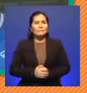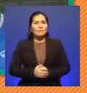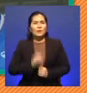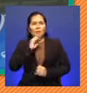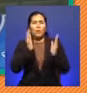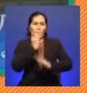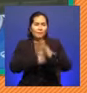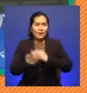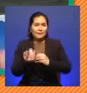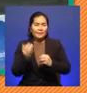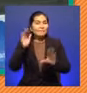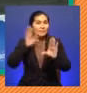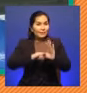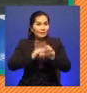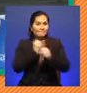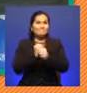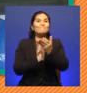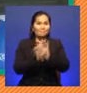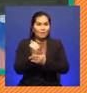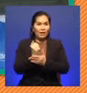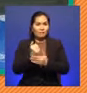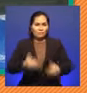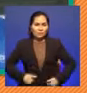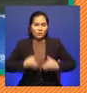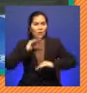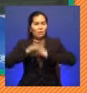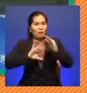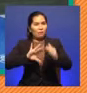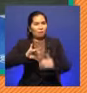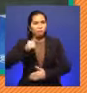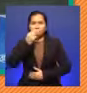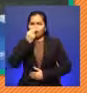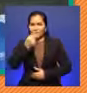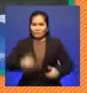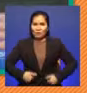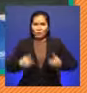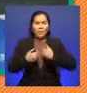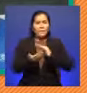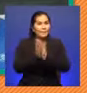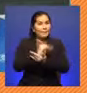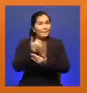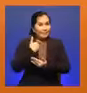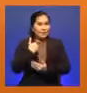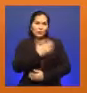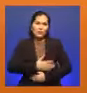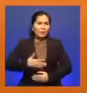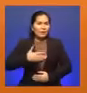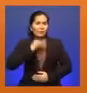ตรงนี้ได้แล้วเนี่ยมีงานทำเขาพัฒนาขึ้นมากเราเห็นการเปลี่ยนแปลงในการดำเนินชีวิตของเขาสุขภาวะที่ดี